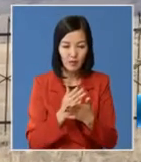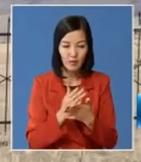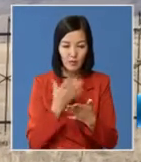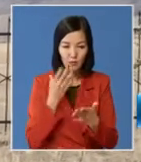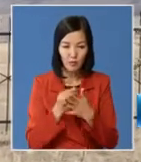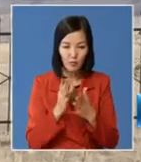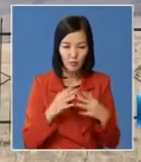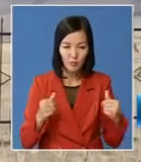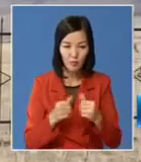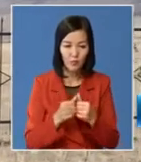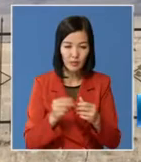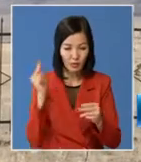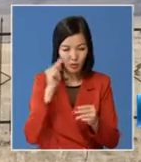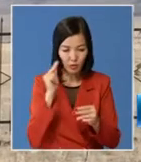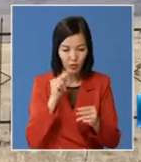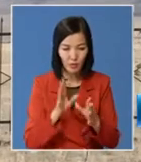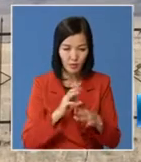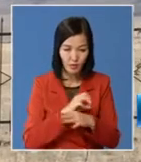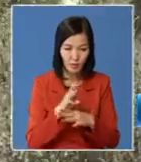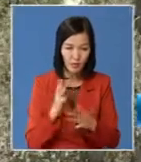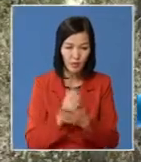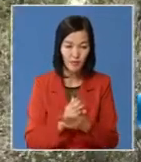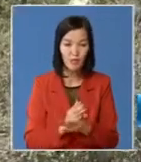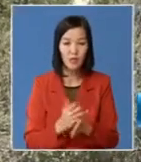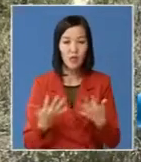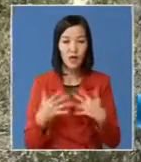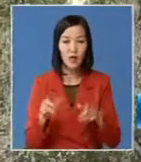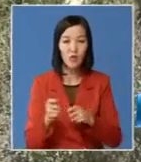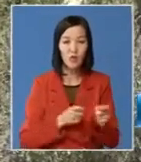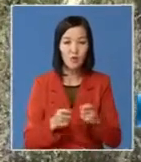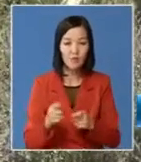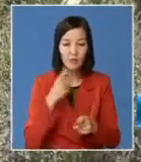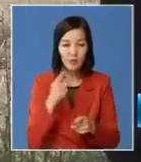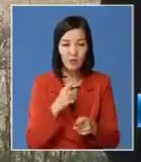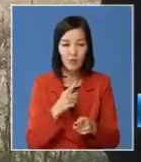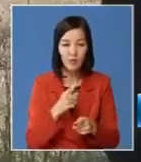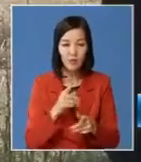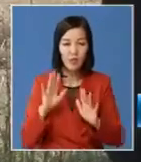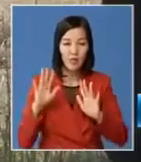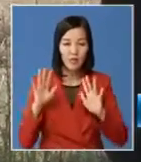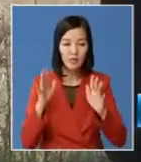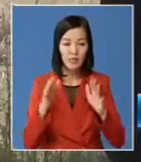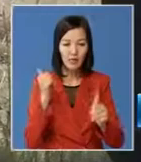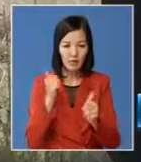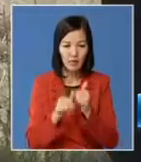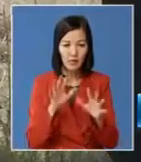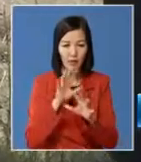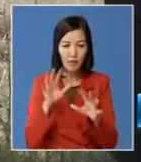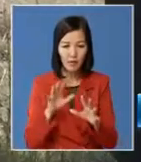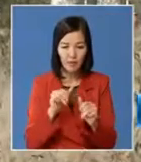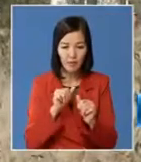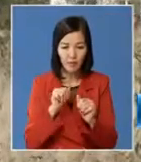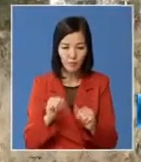өздерінің бала шағаларын оқытып жатыр. Ауыл әкімдіктегілердің айтуынша, енді бұл саябақ қараусыз қалмайды. Алдағы